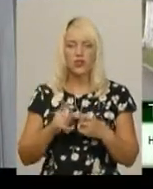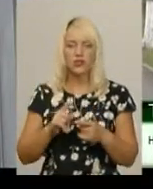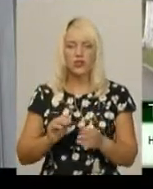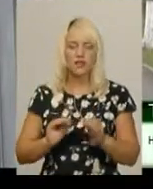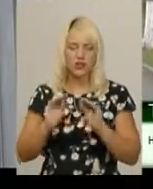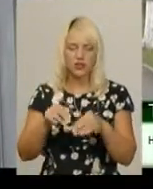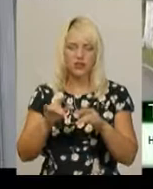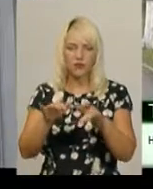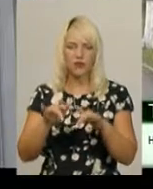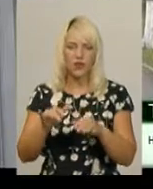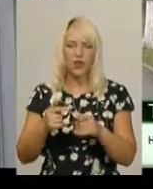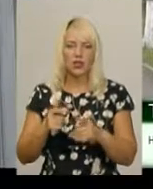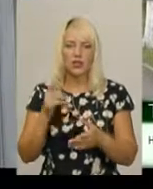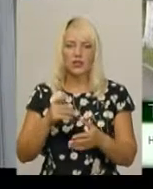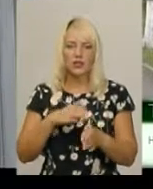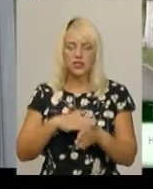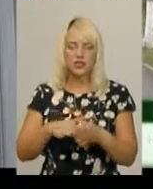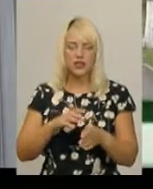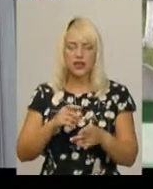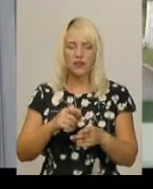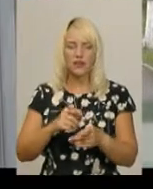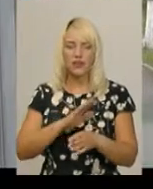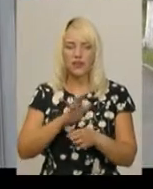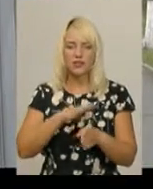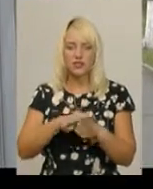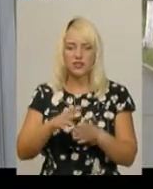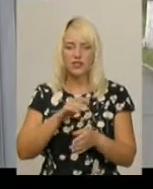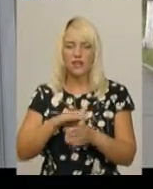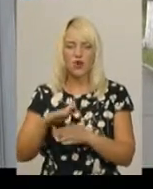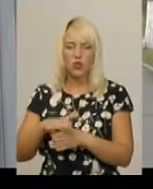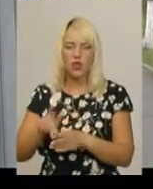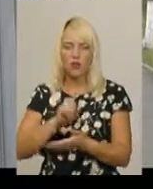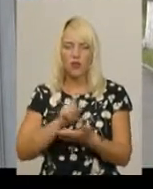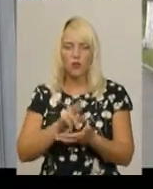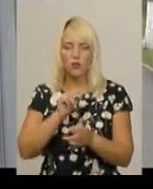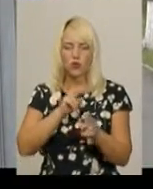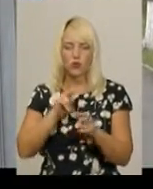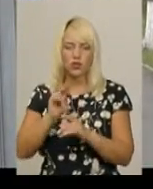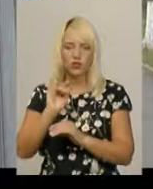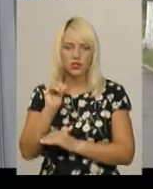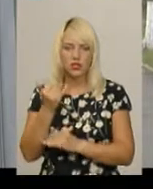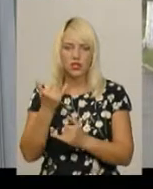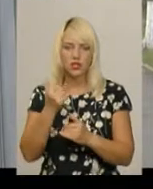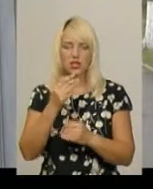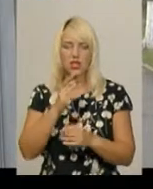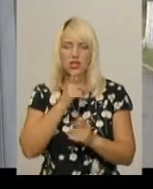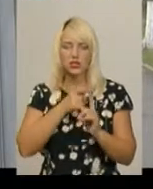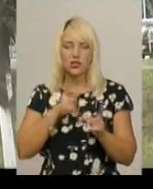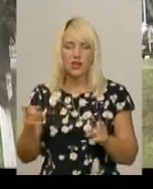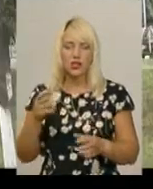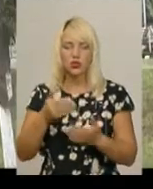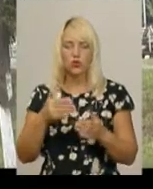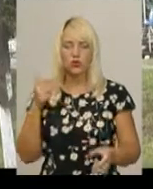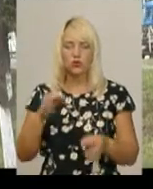166, зліснене виконання обов'язків по догляду за дитиною. На даний час триває досудове розслідування.